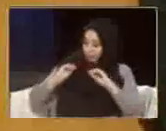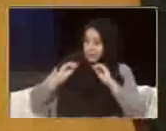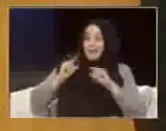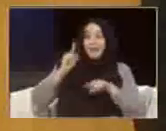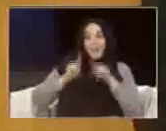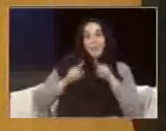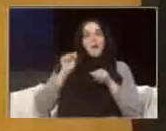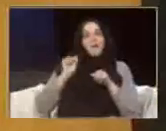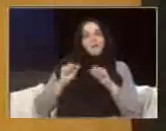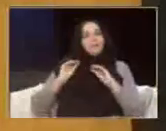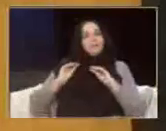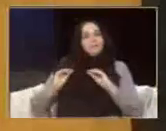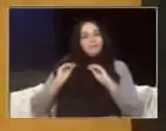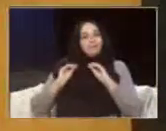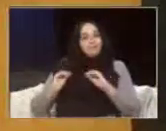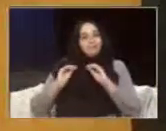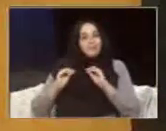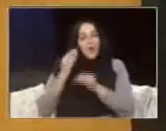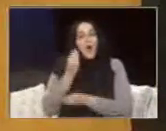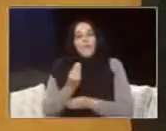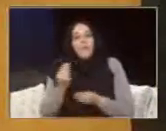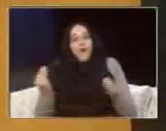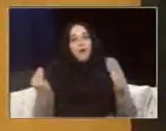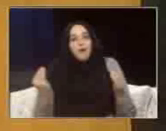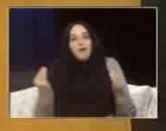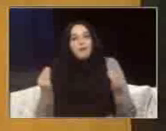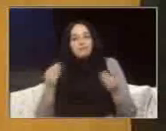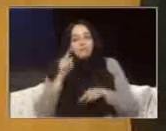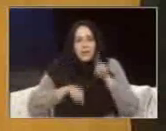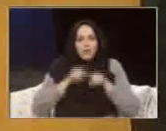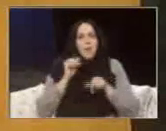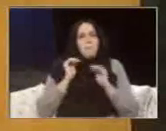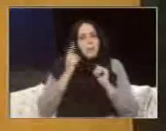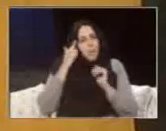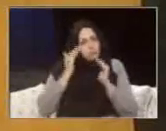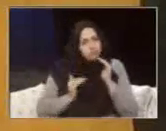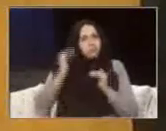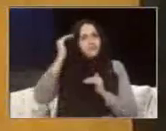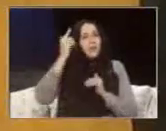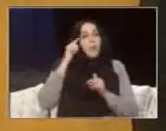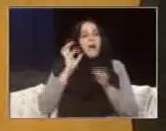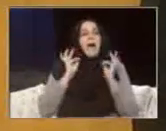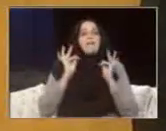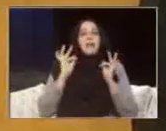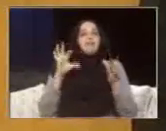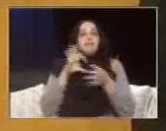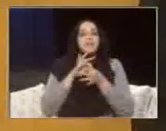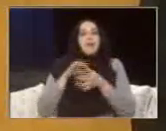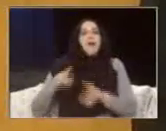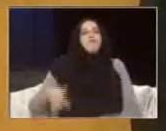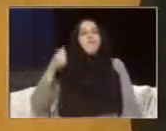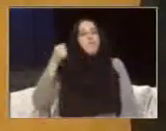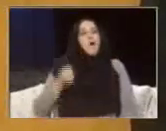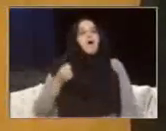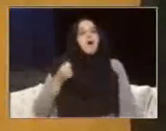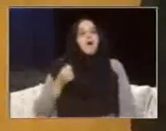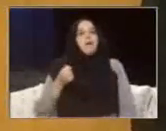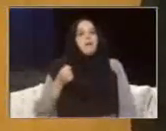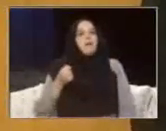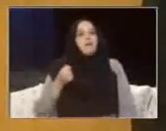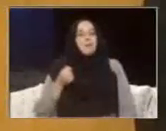في بعض الأحيان نحن بحاجة أن نعلم أبناءنا بعض الأمور، خاصة متعلقات الإيمان، متعلقات الإيمان أو ركائز